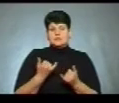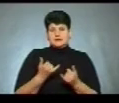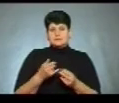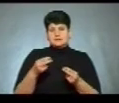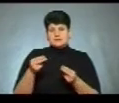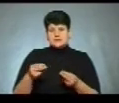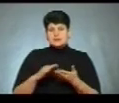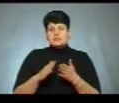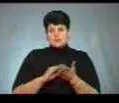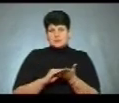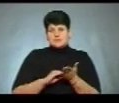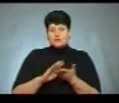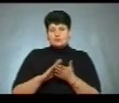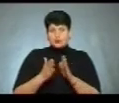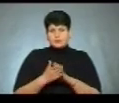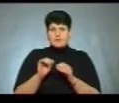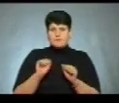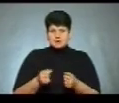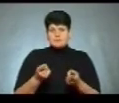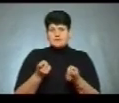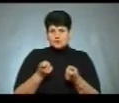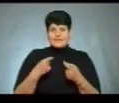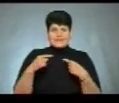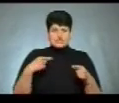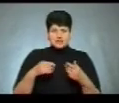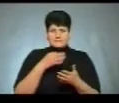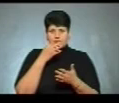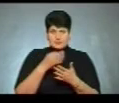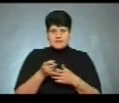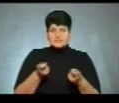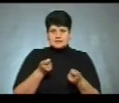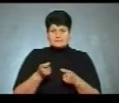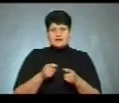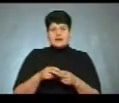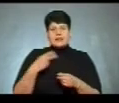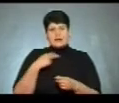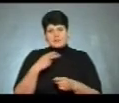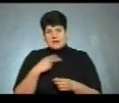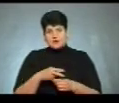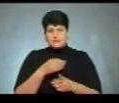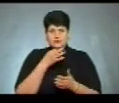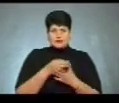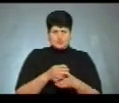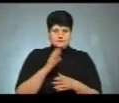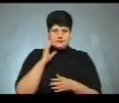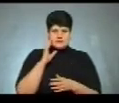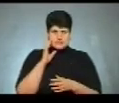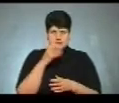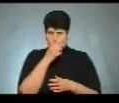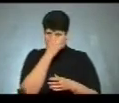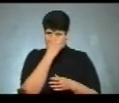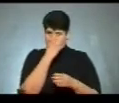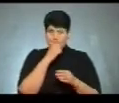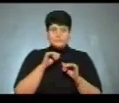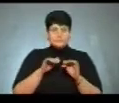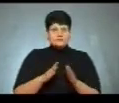укладені в договорі, відповідно, можна притягнути до інших відповідальностей, адміністративної, кримінальної, якщо там більш серйозні речі. Але це вже